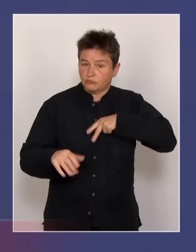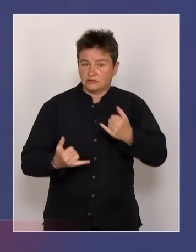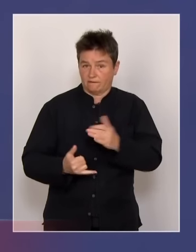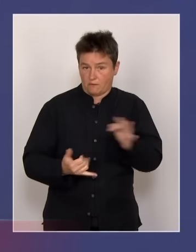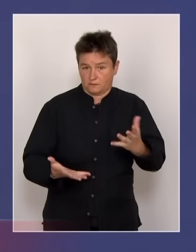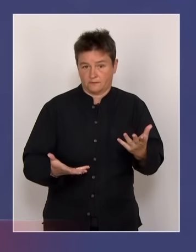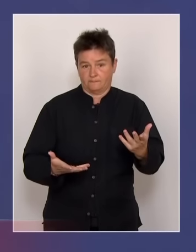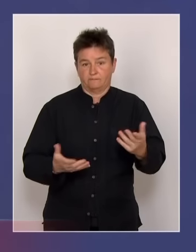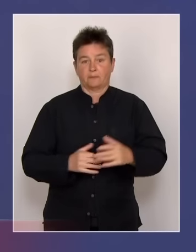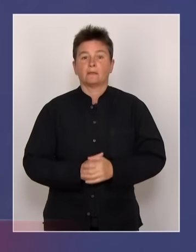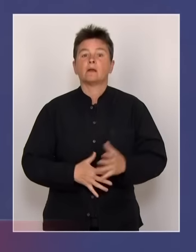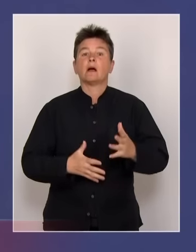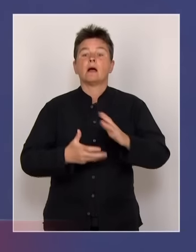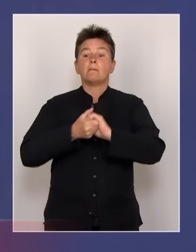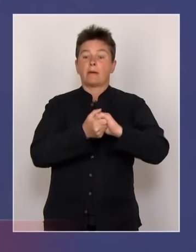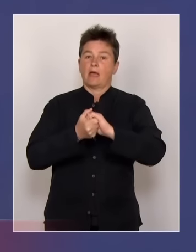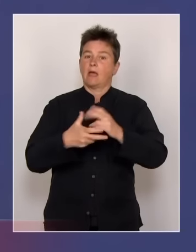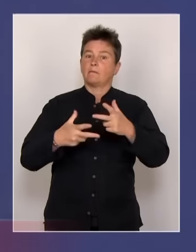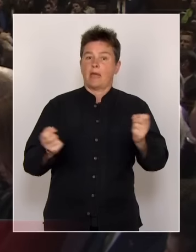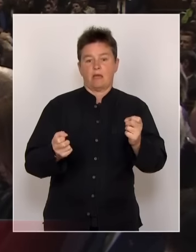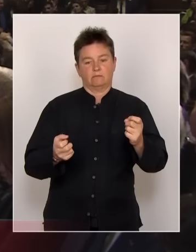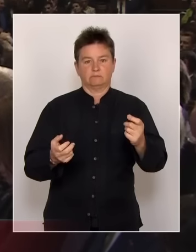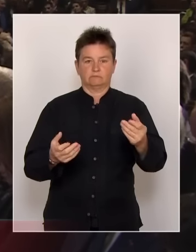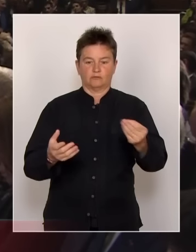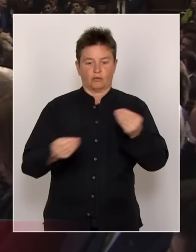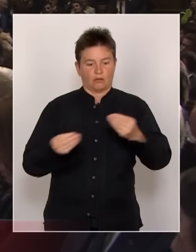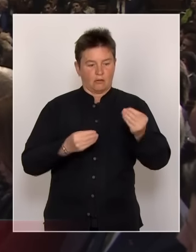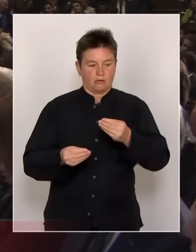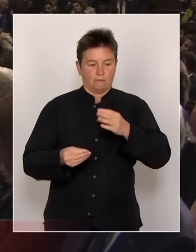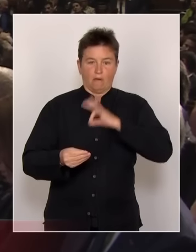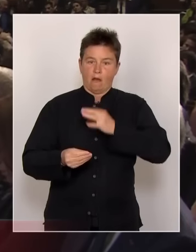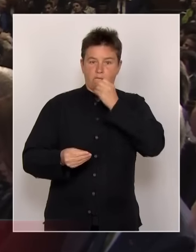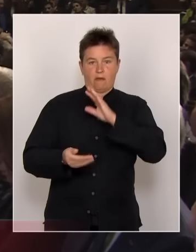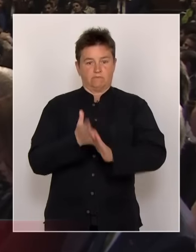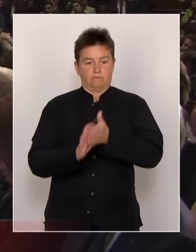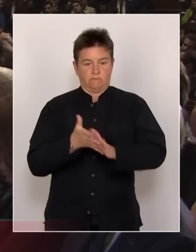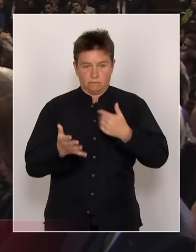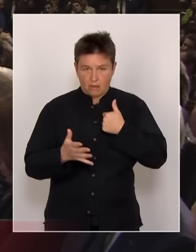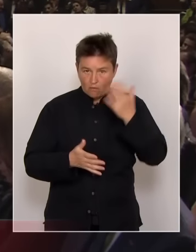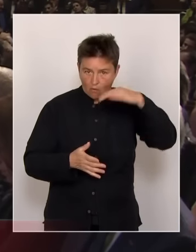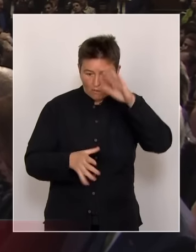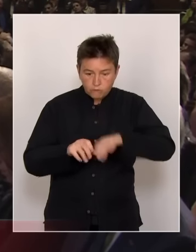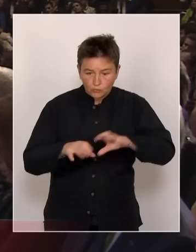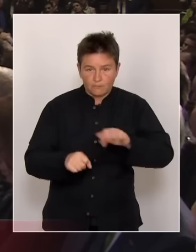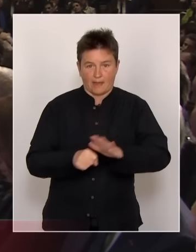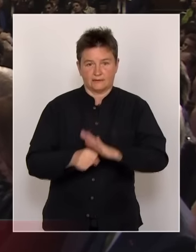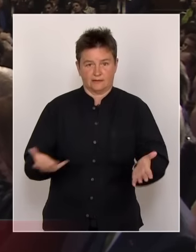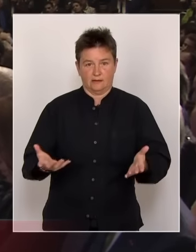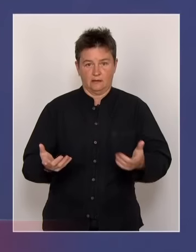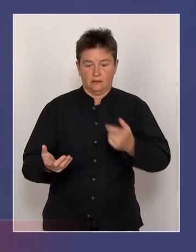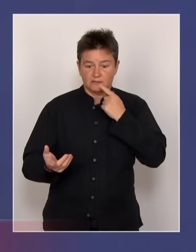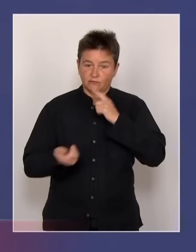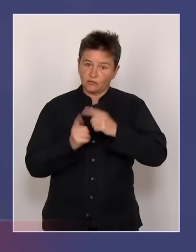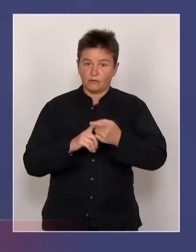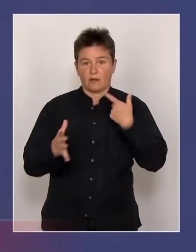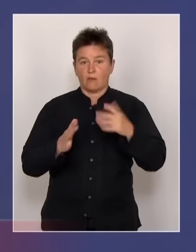les dividendes de la paix ont fait que les Européens ont insuffisamment produit, investi. Ce qui a aussi créé une très forte dépendance